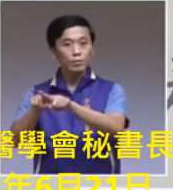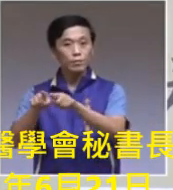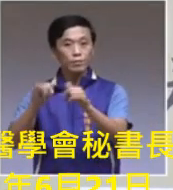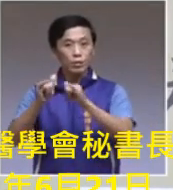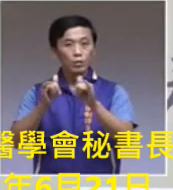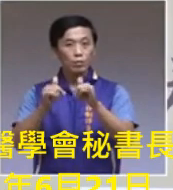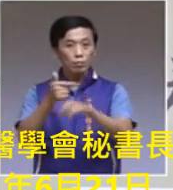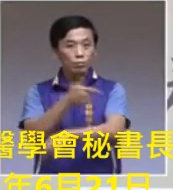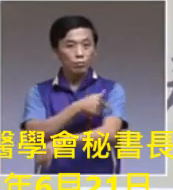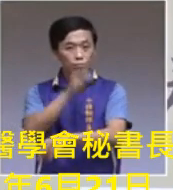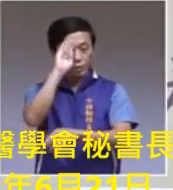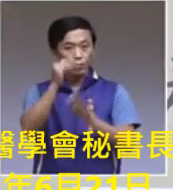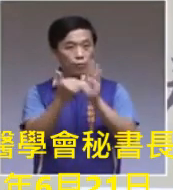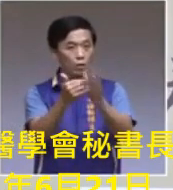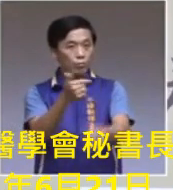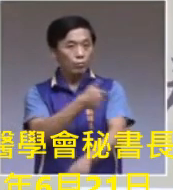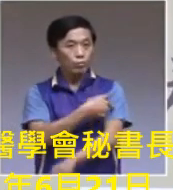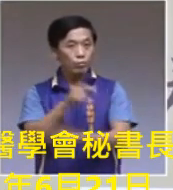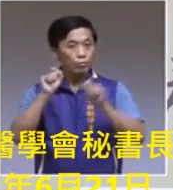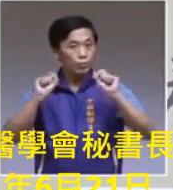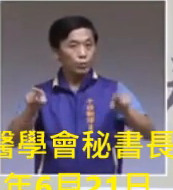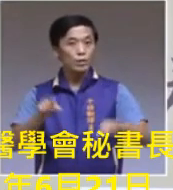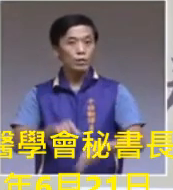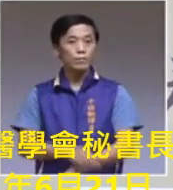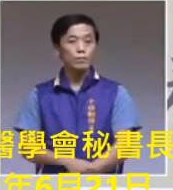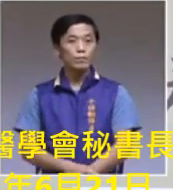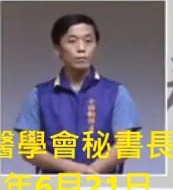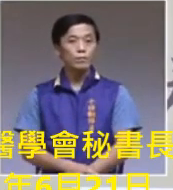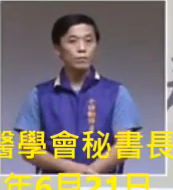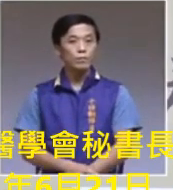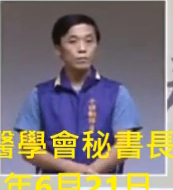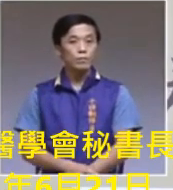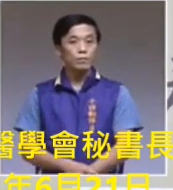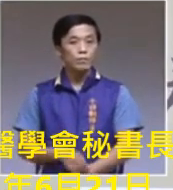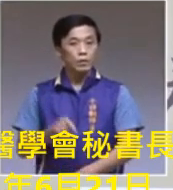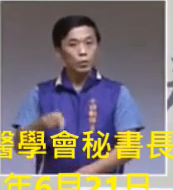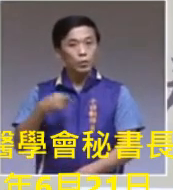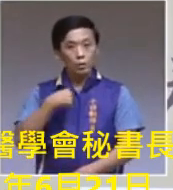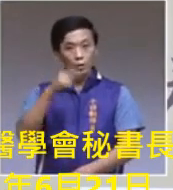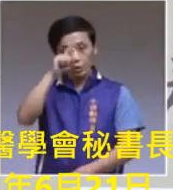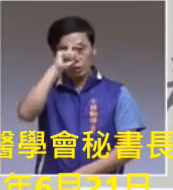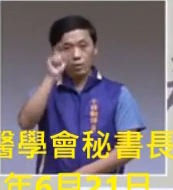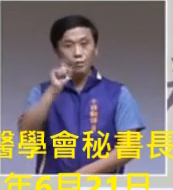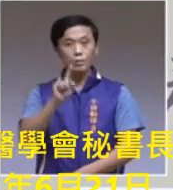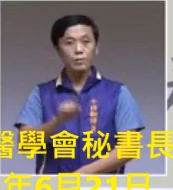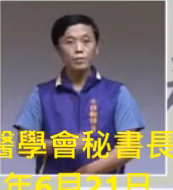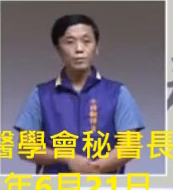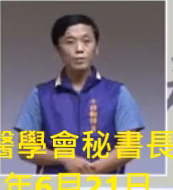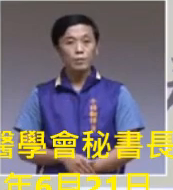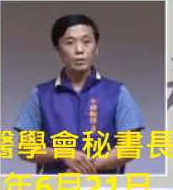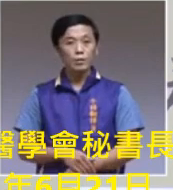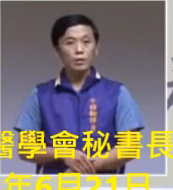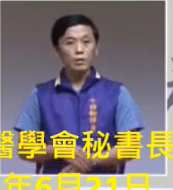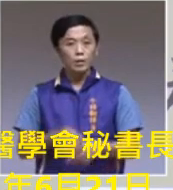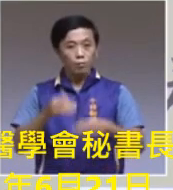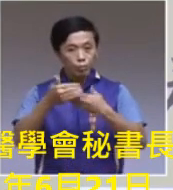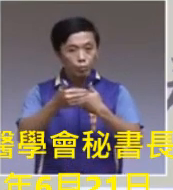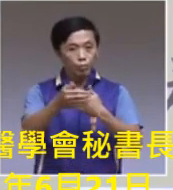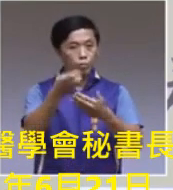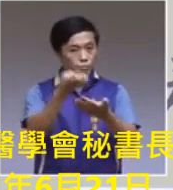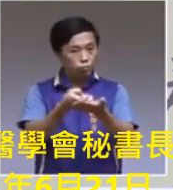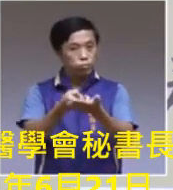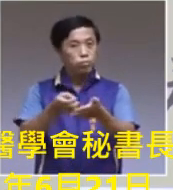众在施打疫苗会比较不一样，好，所以这个还是我们希望说能够有一个更严谨的一个程序，